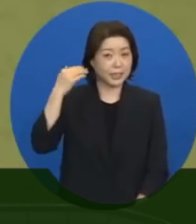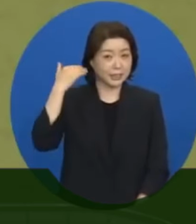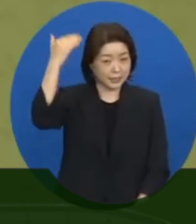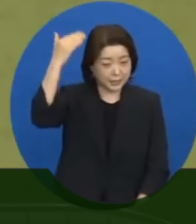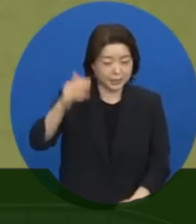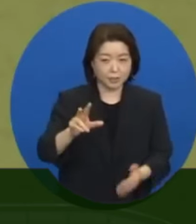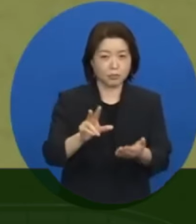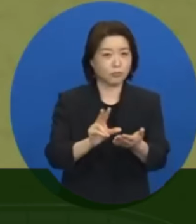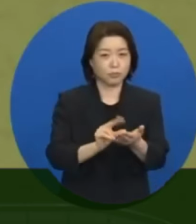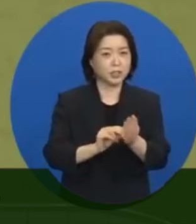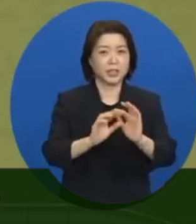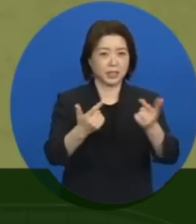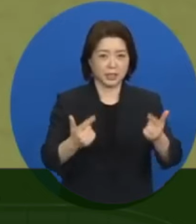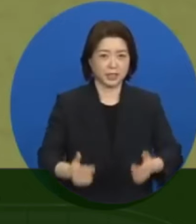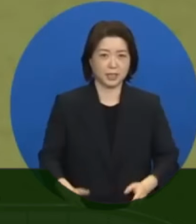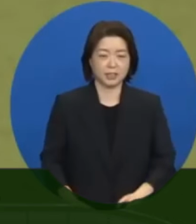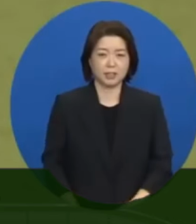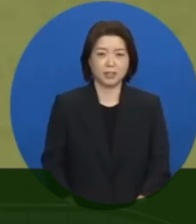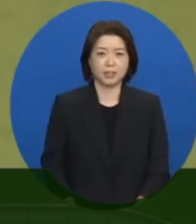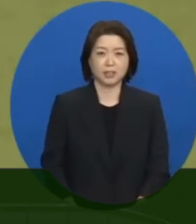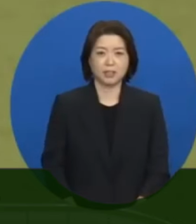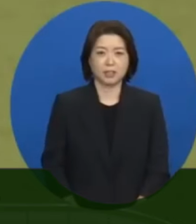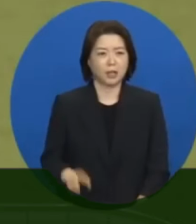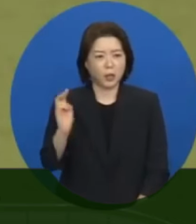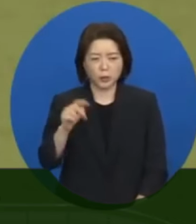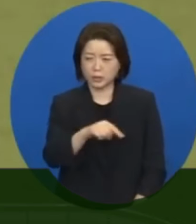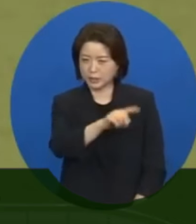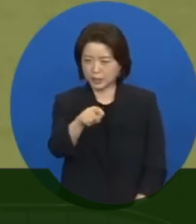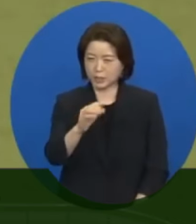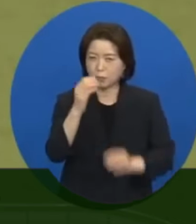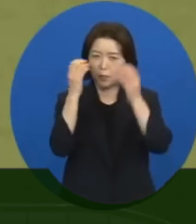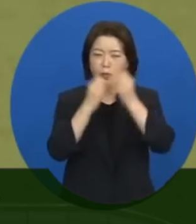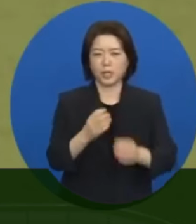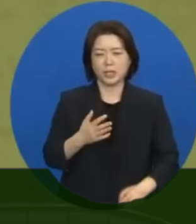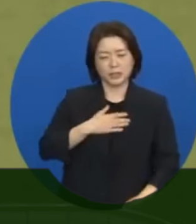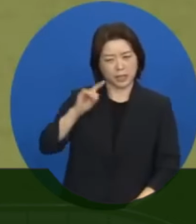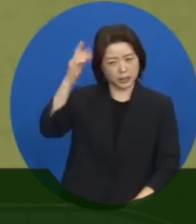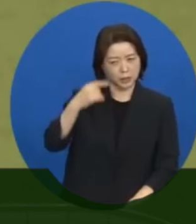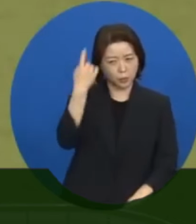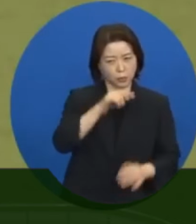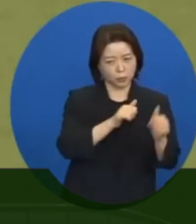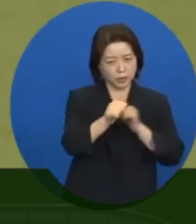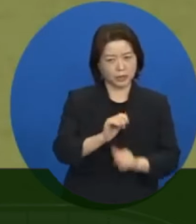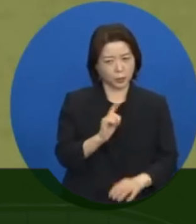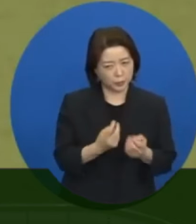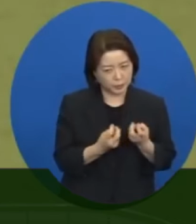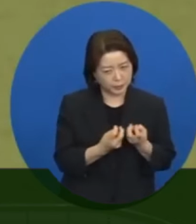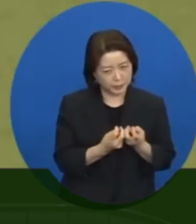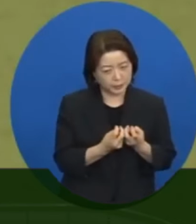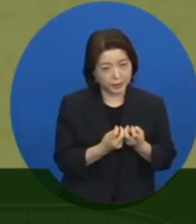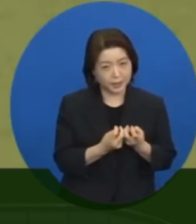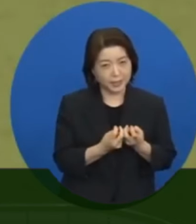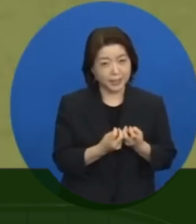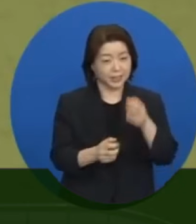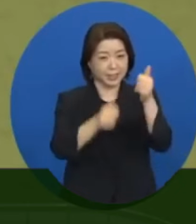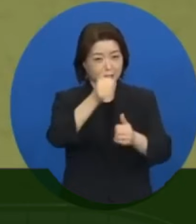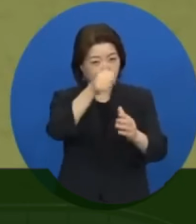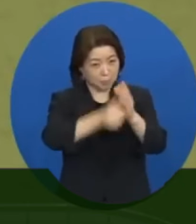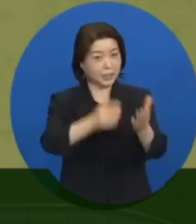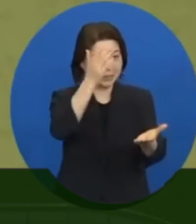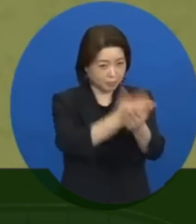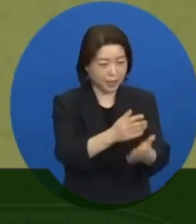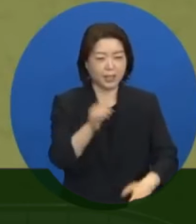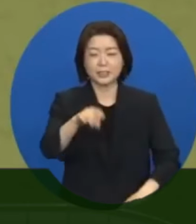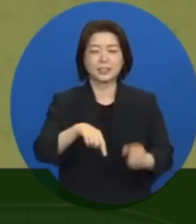아닙니다 혹자는 이거 오해해 가지고 나는 키가 크고 잘생겼네 어떡하지 그렇게 시험 안 되셔도 돼요 그